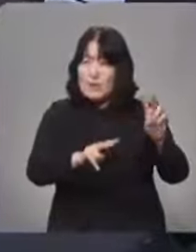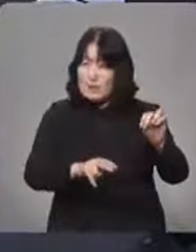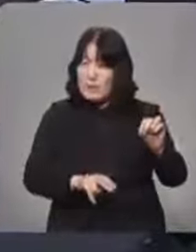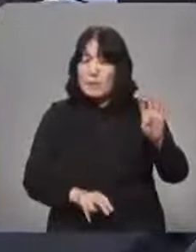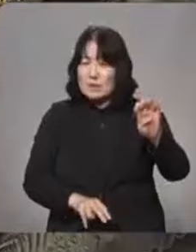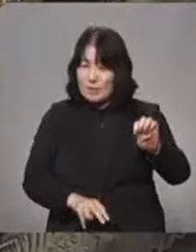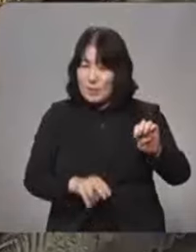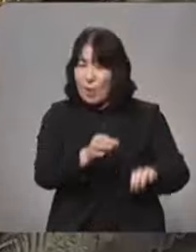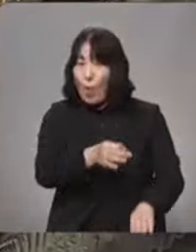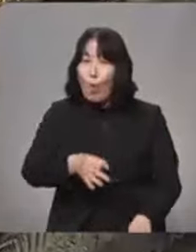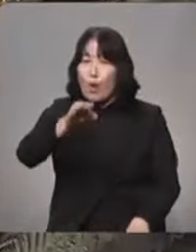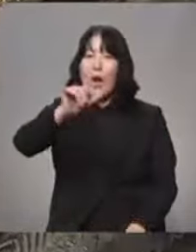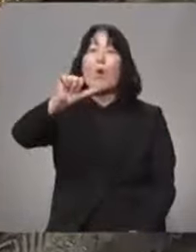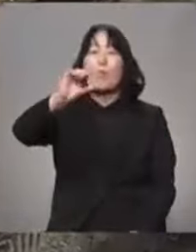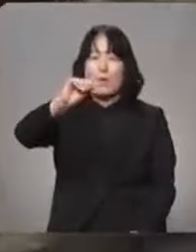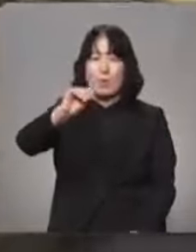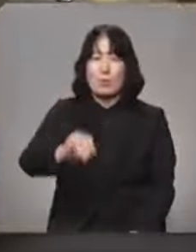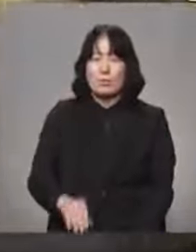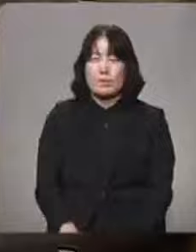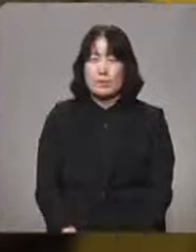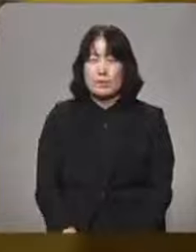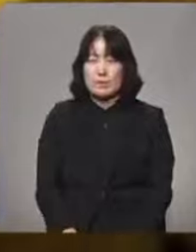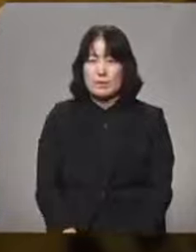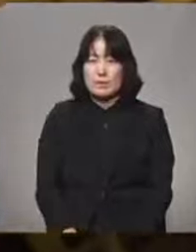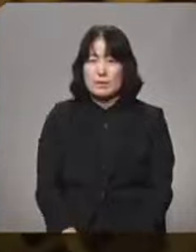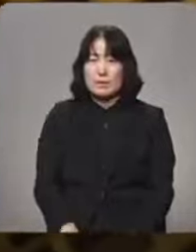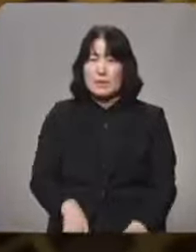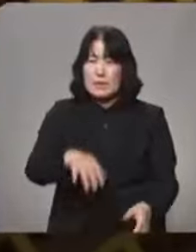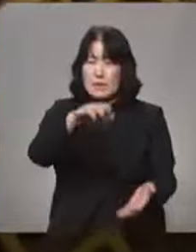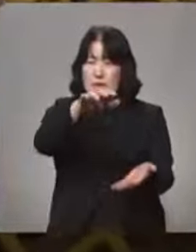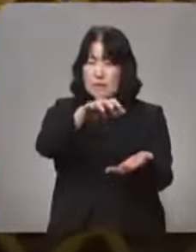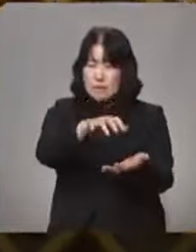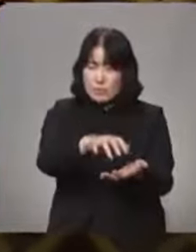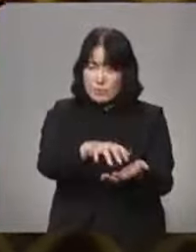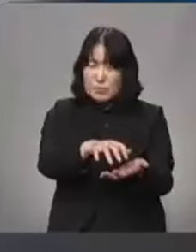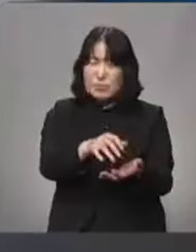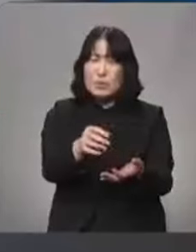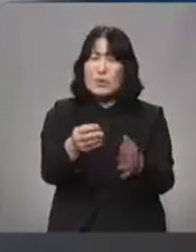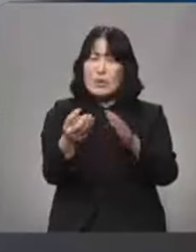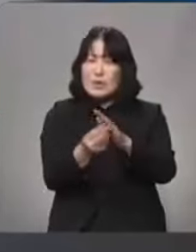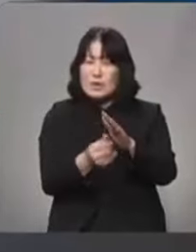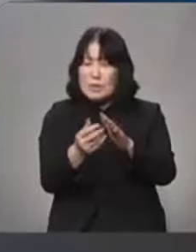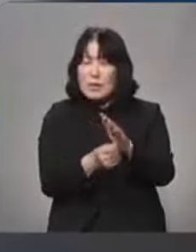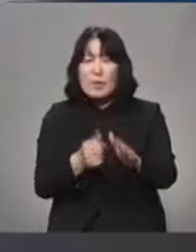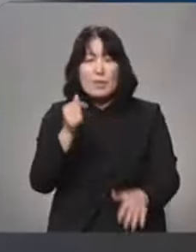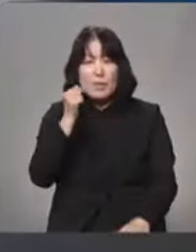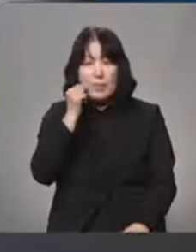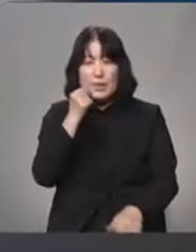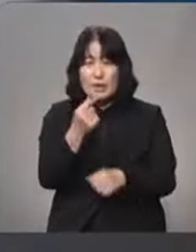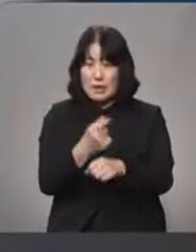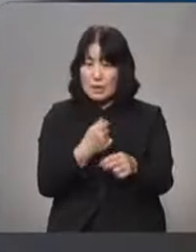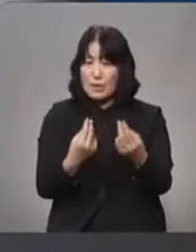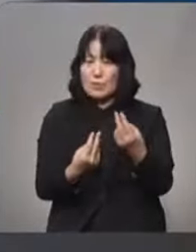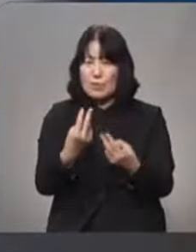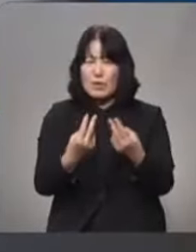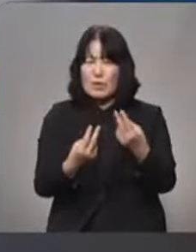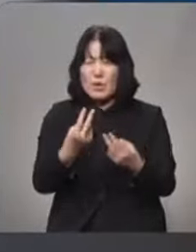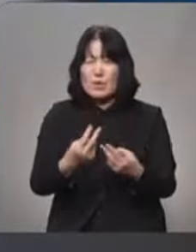원 정도까지 치솟았습니다. 양이 없으니까 입찰 자체가 작년보다